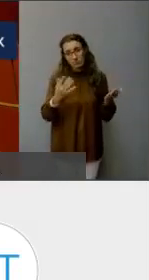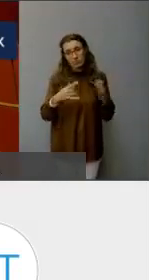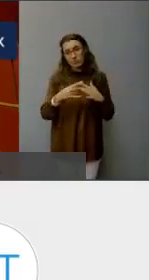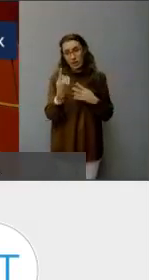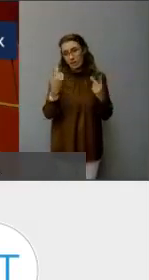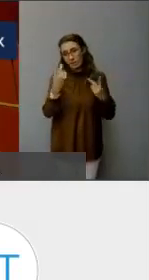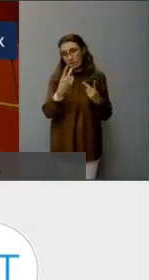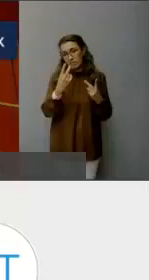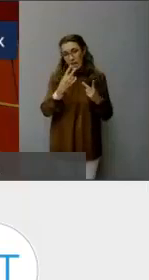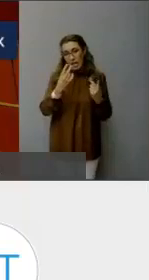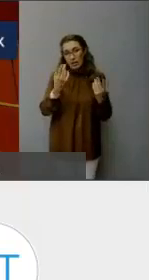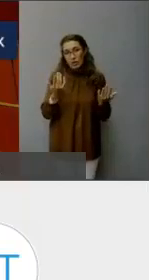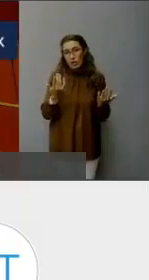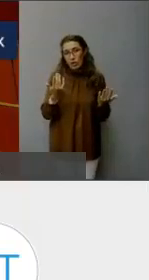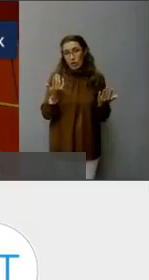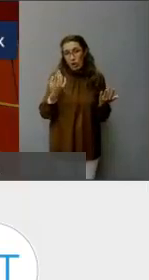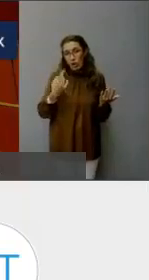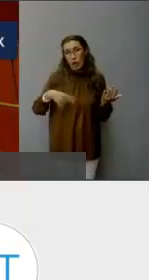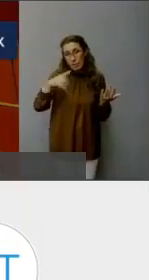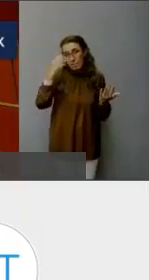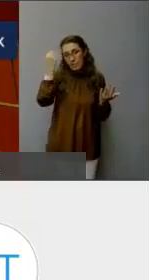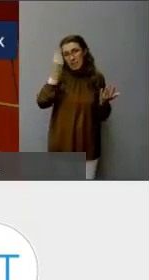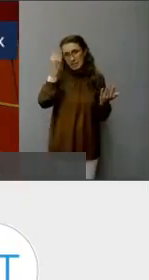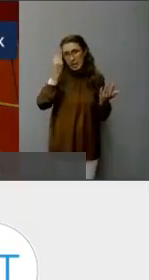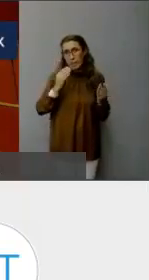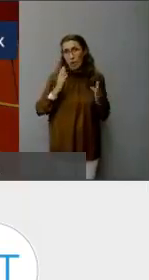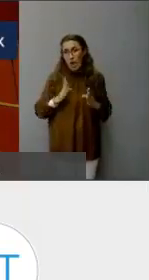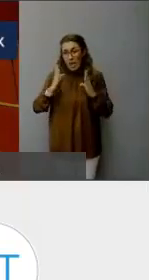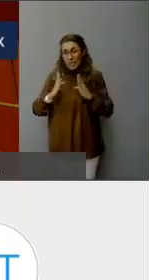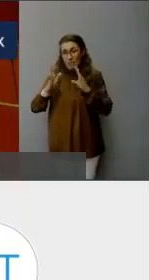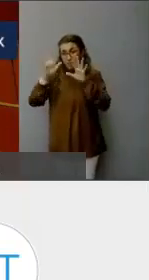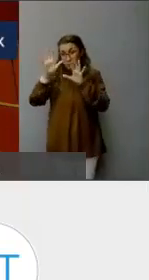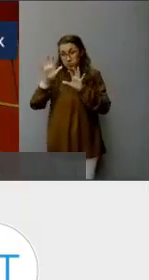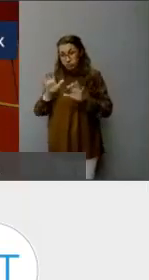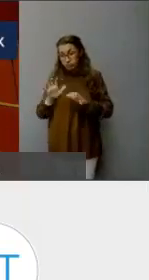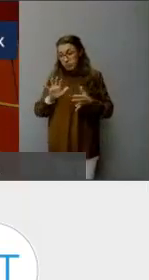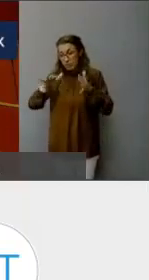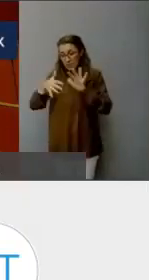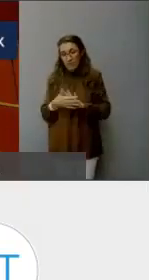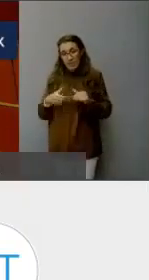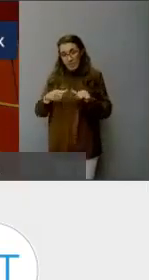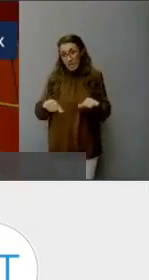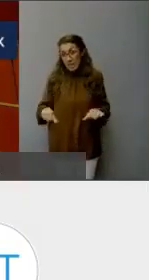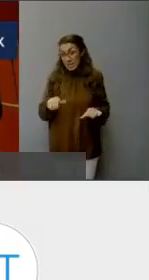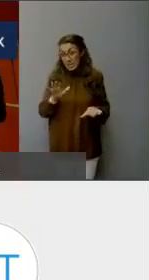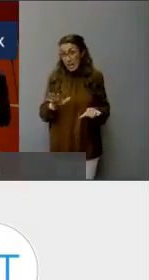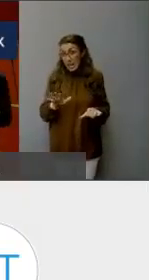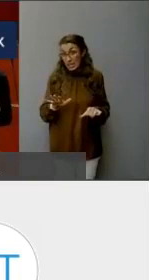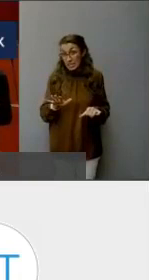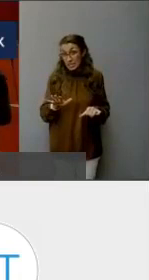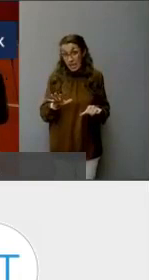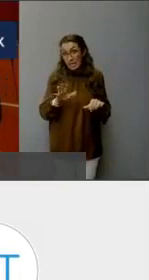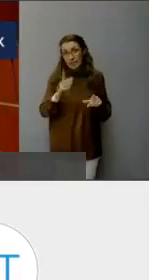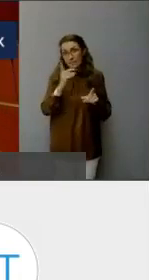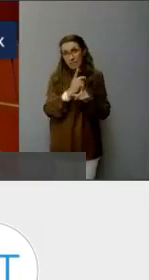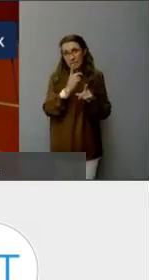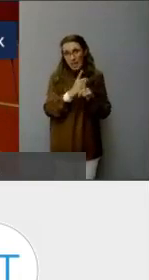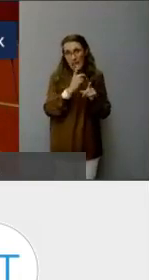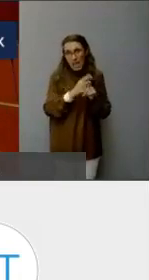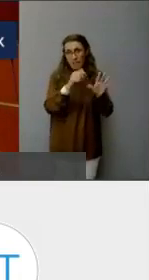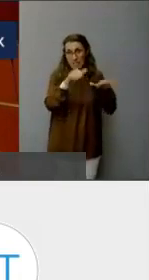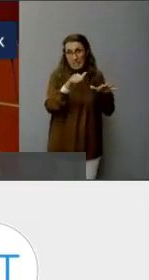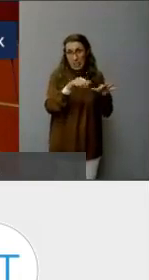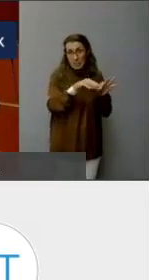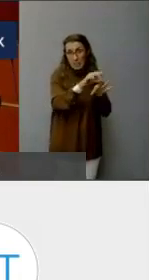di noi consideriamo gli edifici di rotti che diventano residenze nel calcolo se invece gli edifici diruti ci vuole fare qualcos'altro